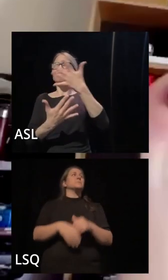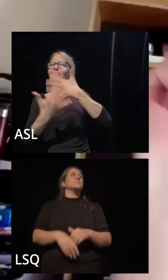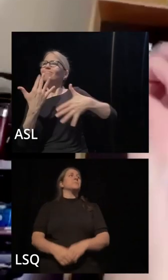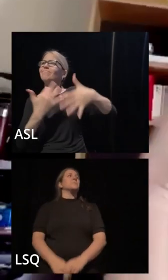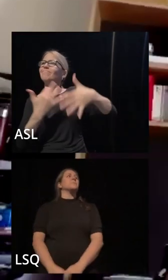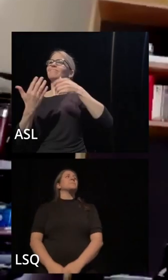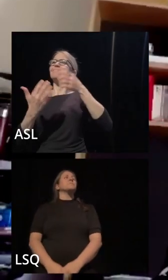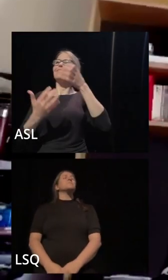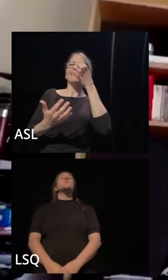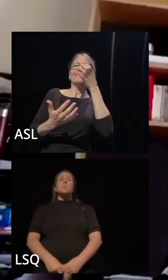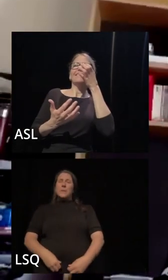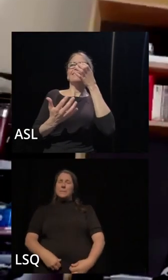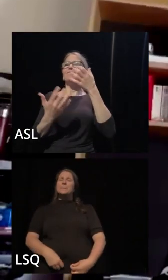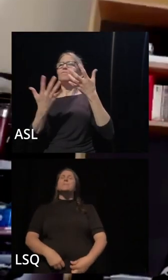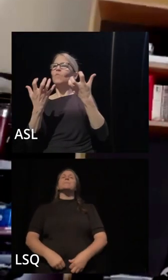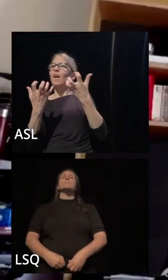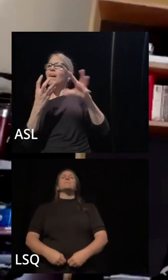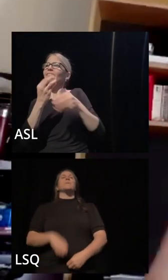Oui.